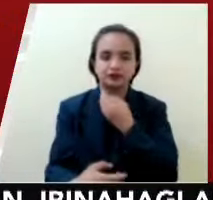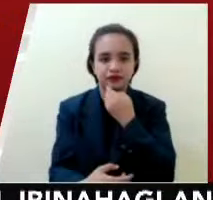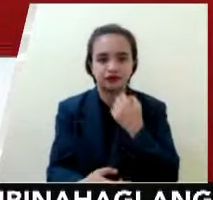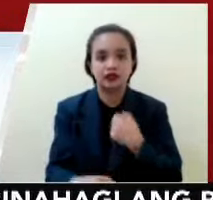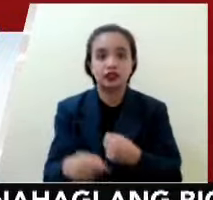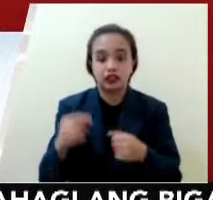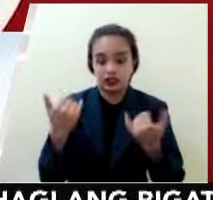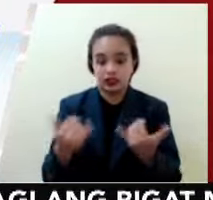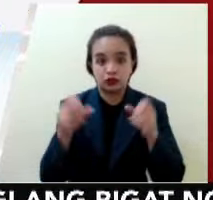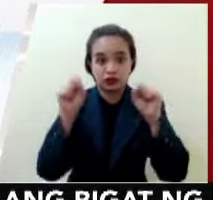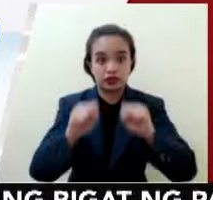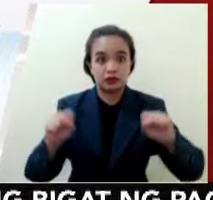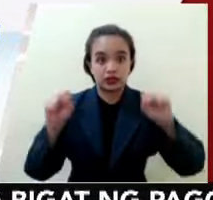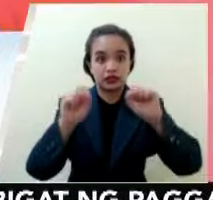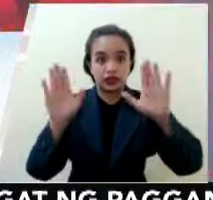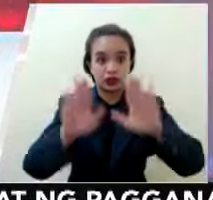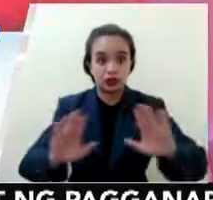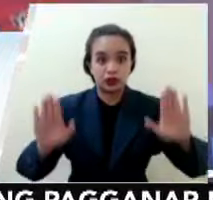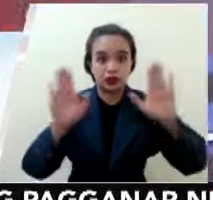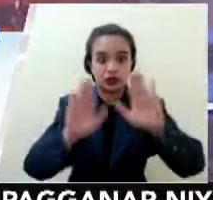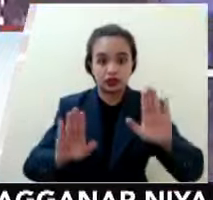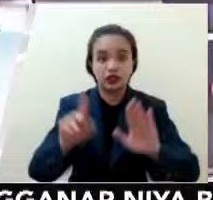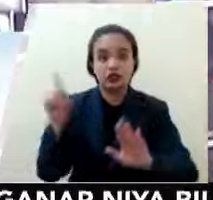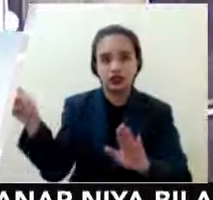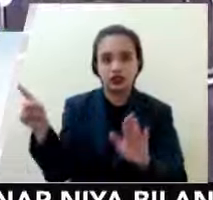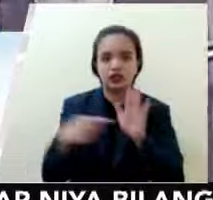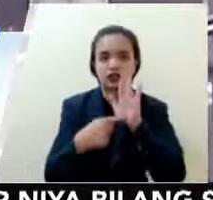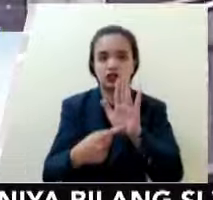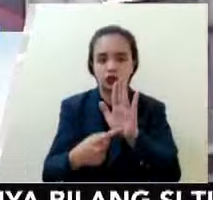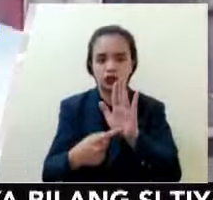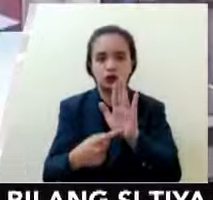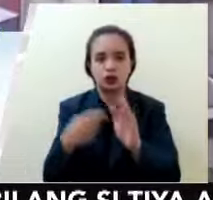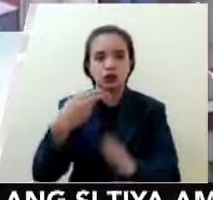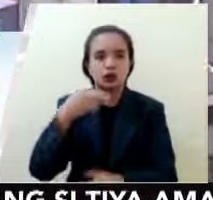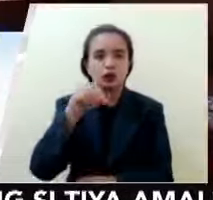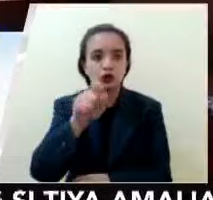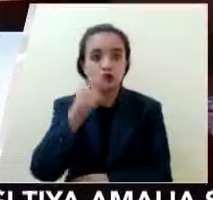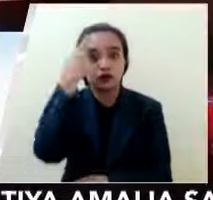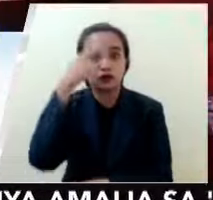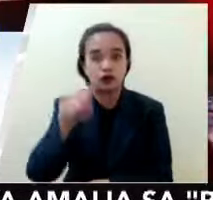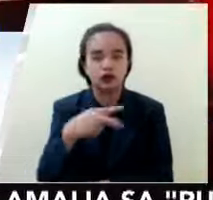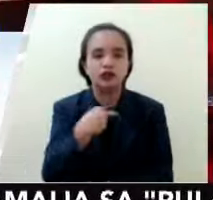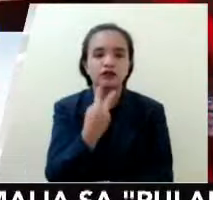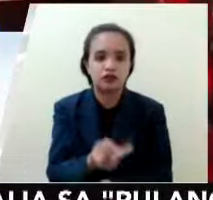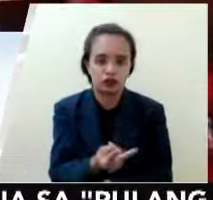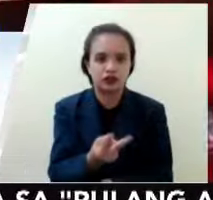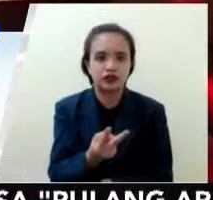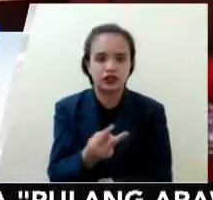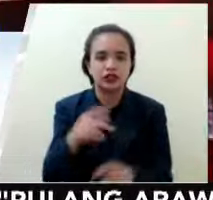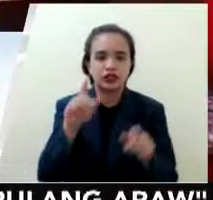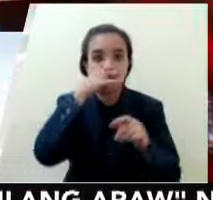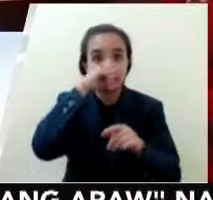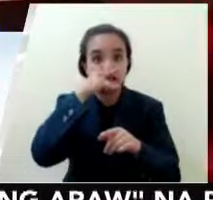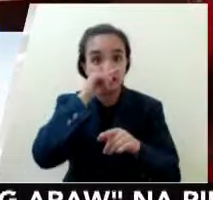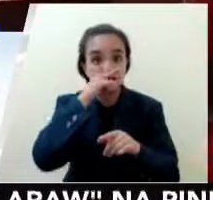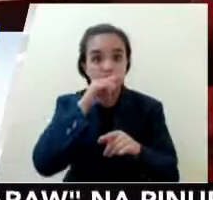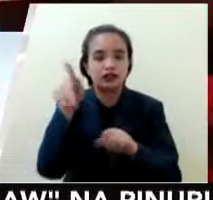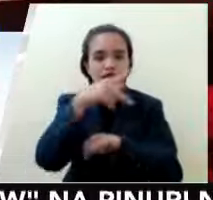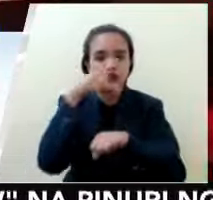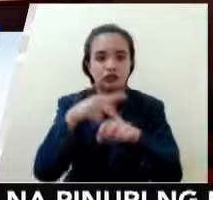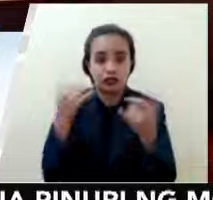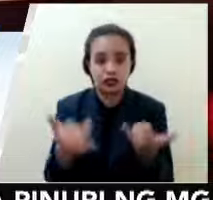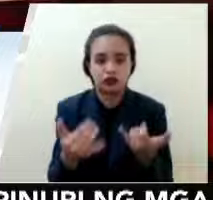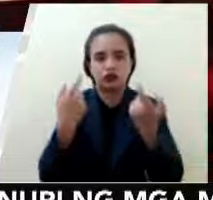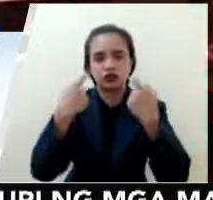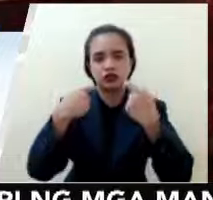reality competition show host mode naman si Dong para sa The Voice Kids Philippines na nagsimula na ang blind auditions.